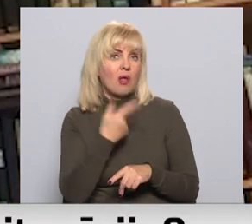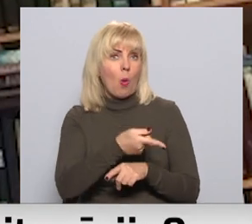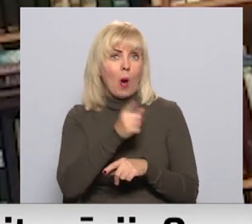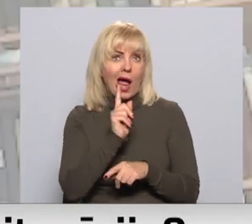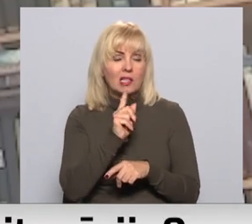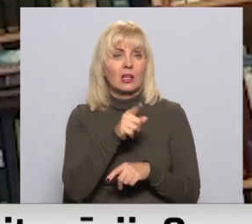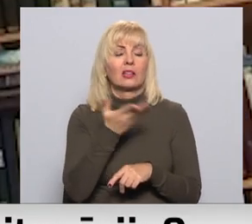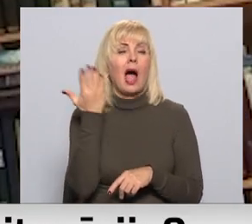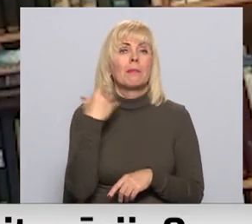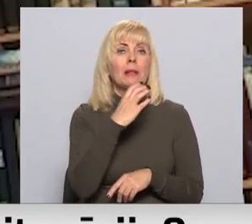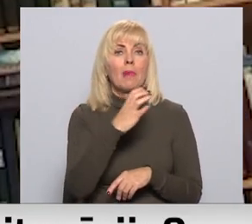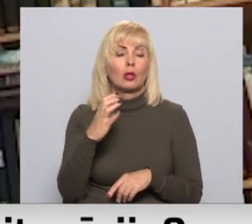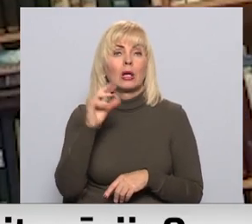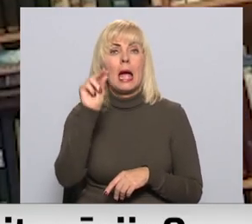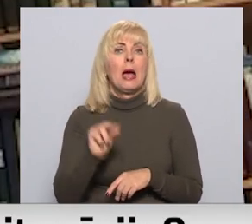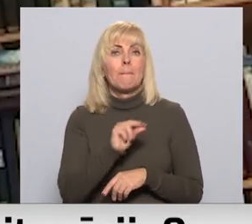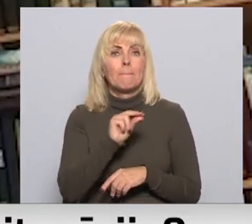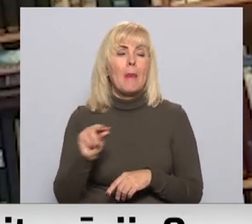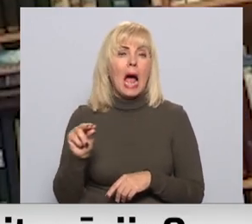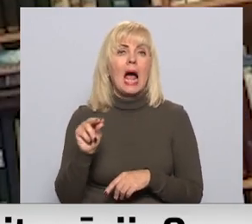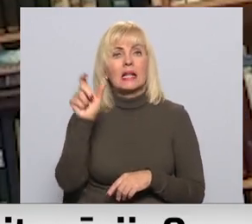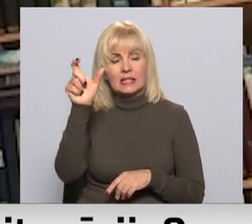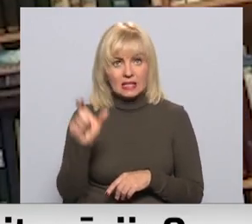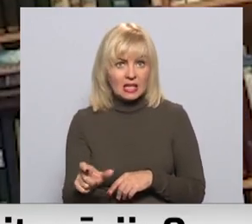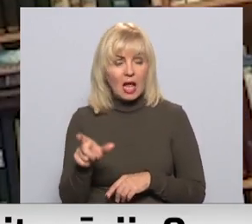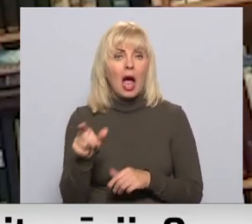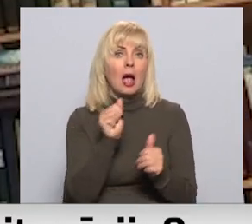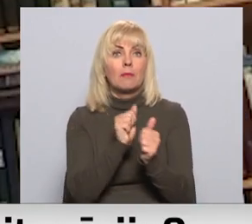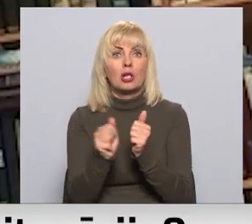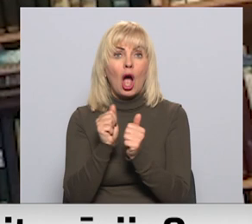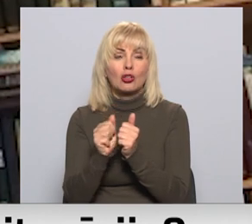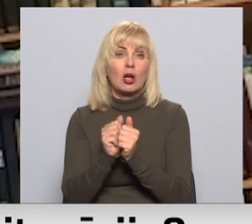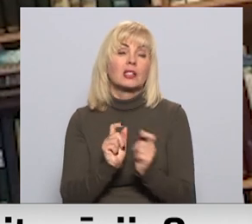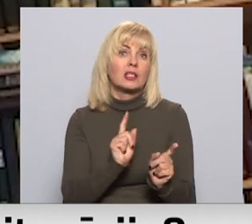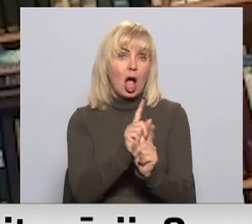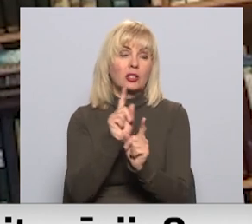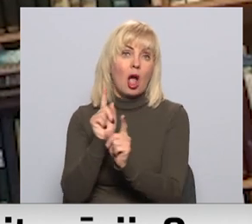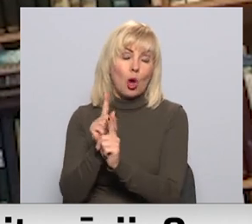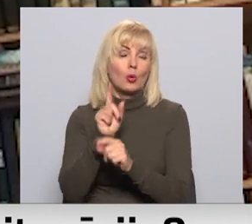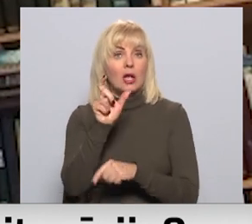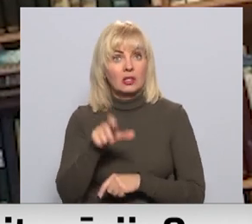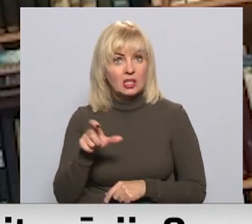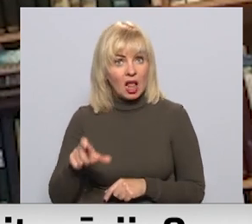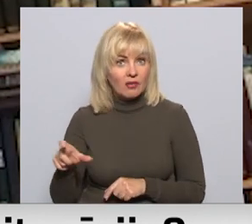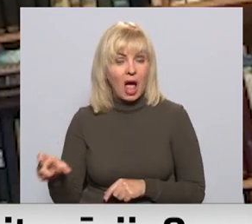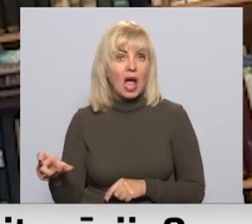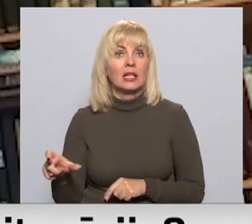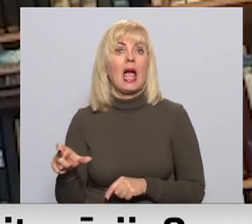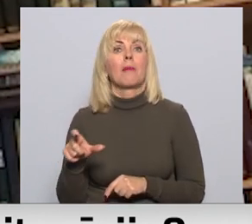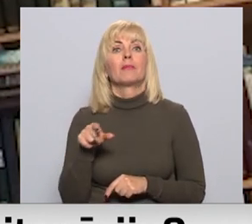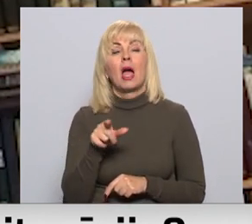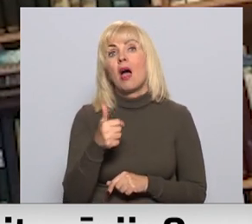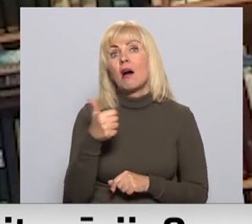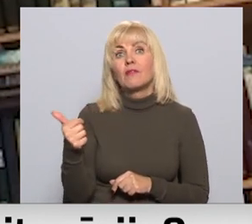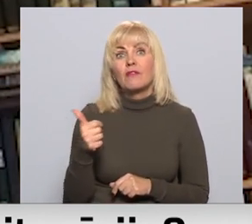padomu laikos. Mācītāji ir tie, kas samērā bieži saskaras ar cilvēkiem